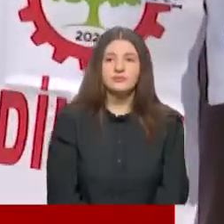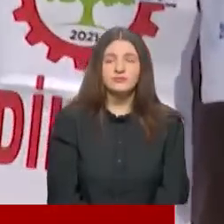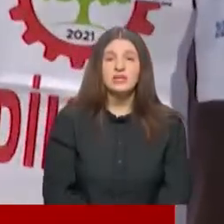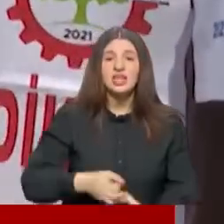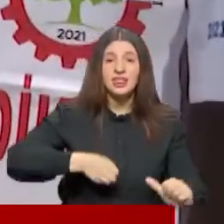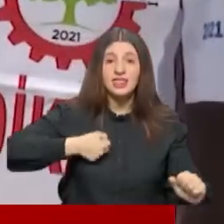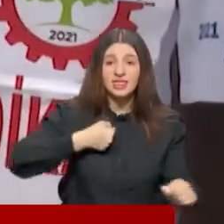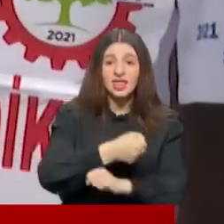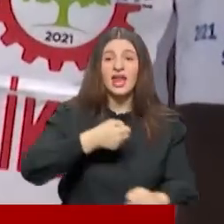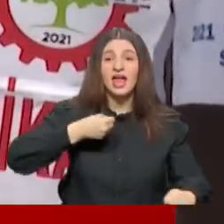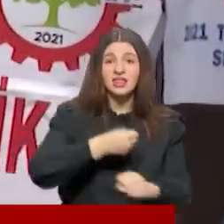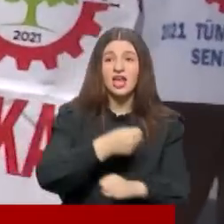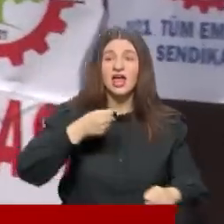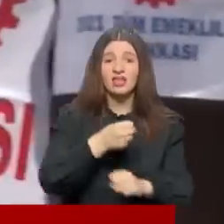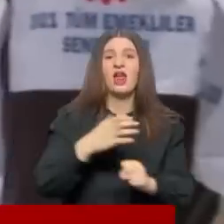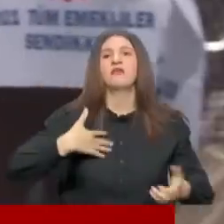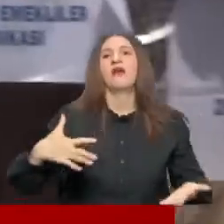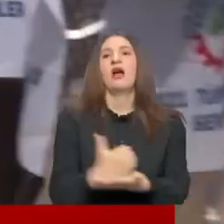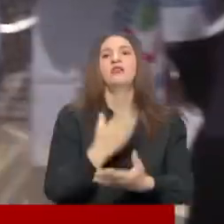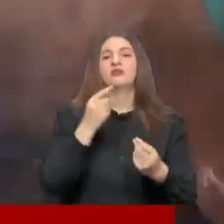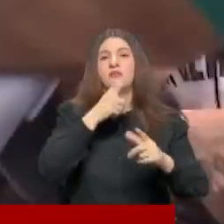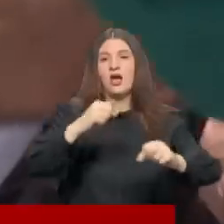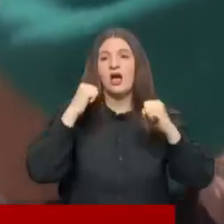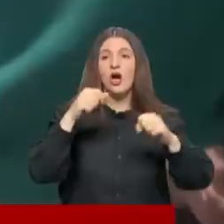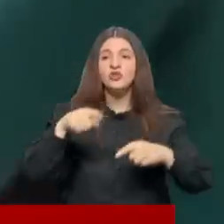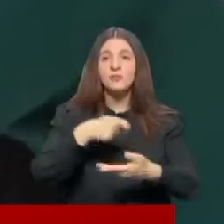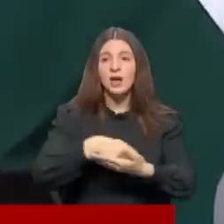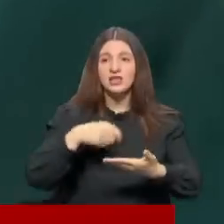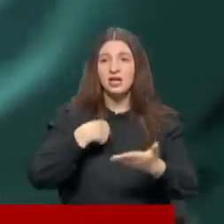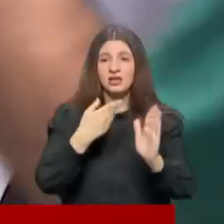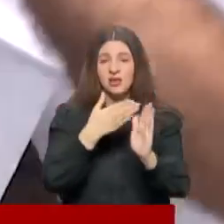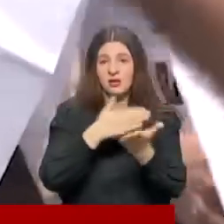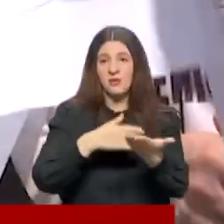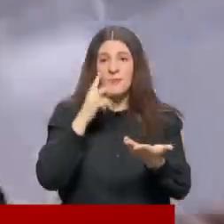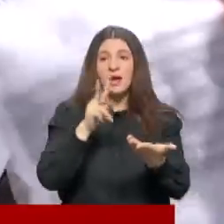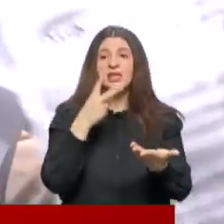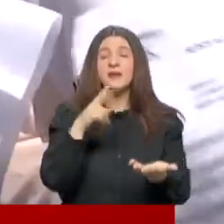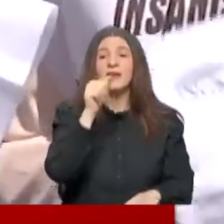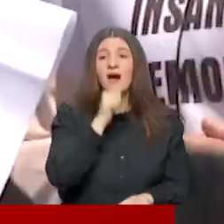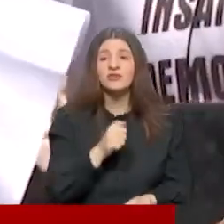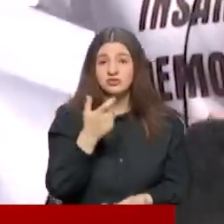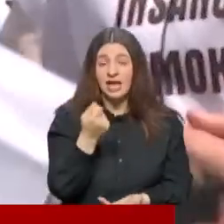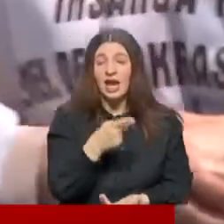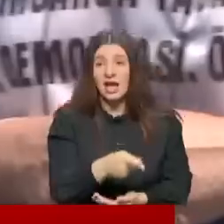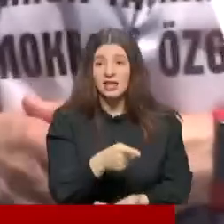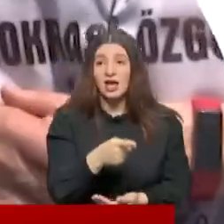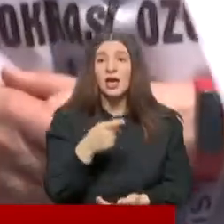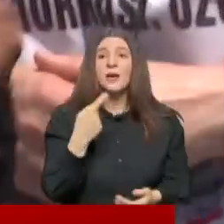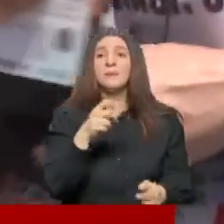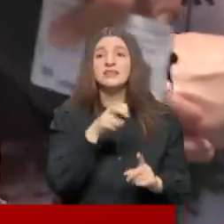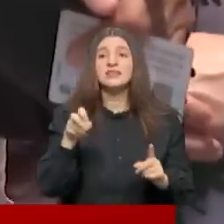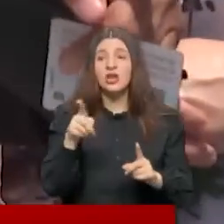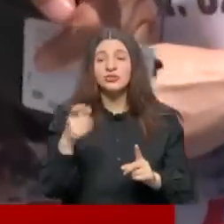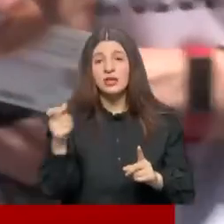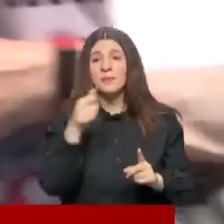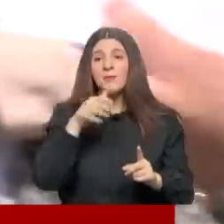Direne, direne kazanacağız. Şu maaş kartlarıma bir bakın. 2600'le